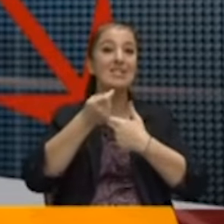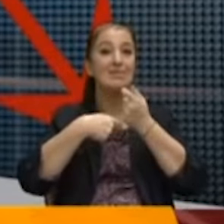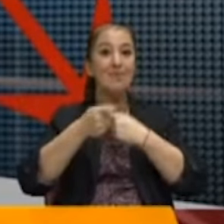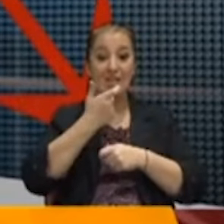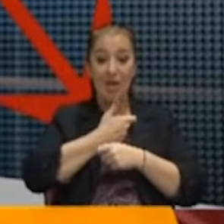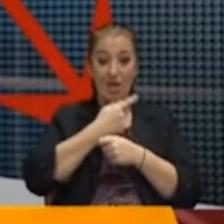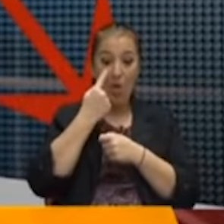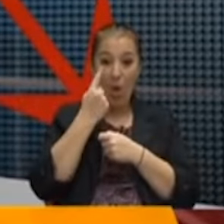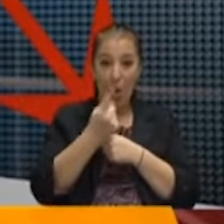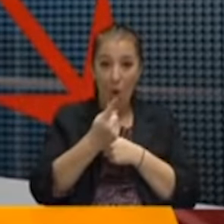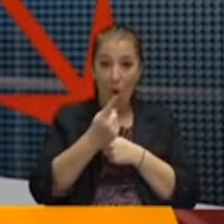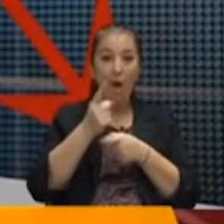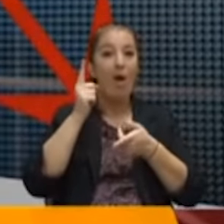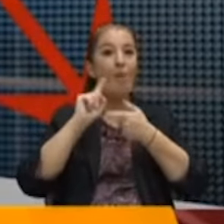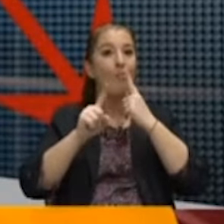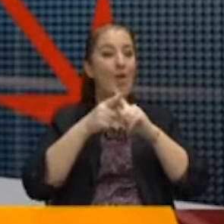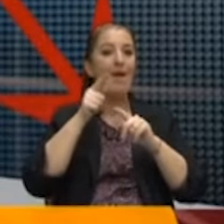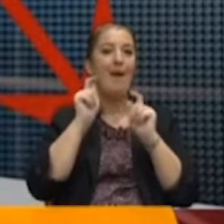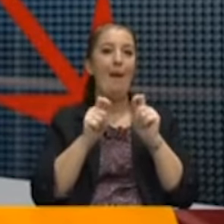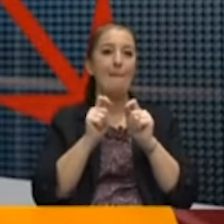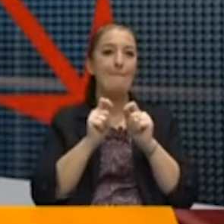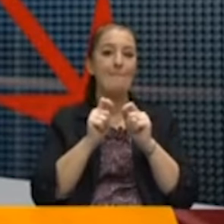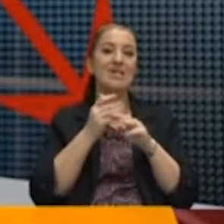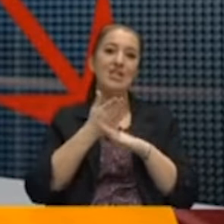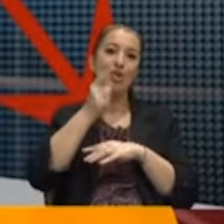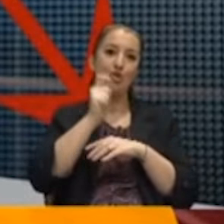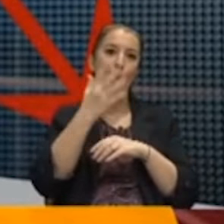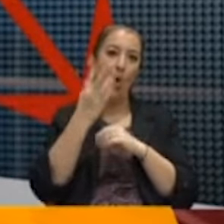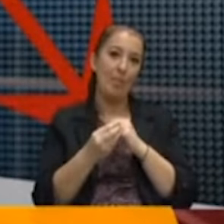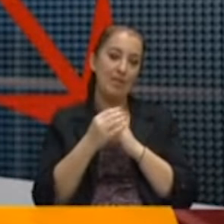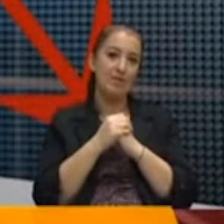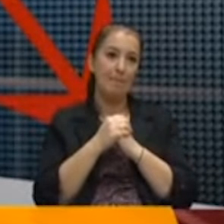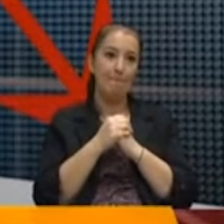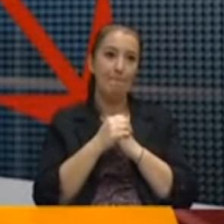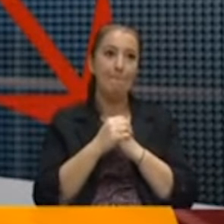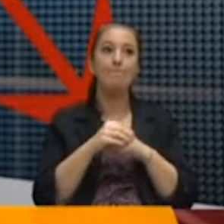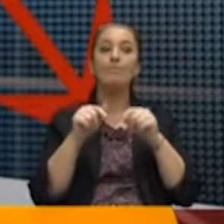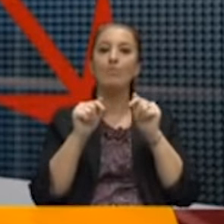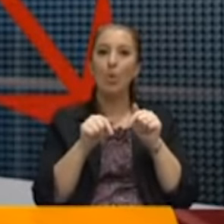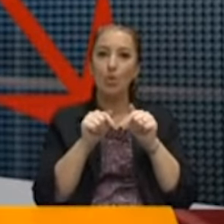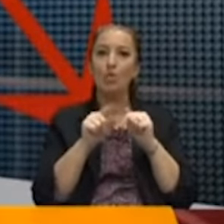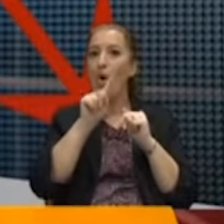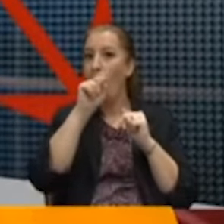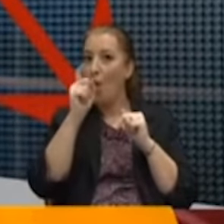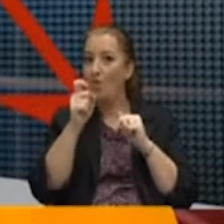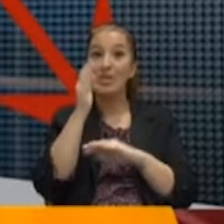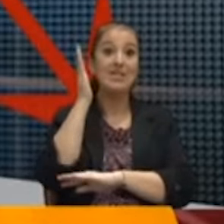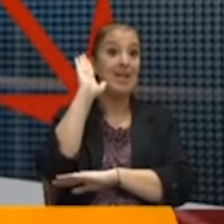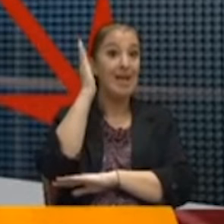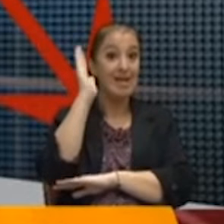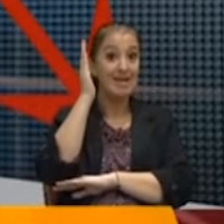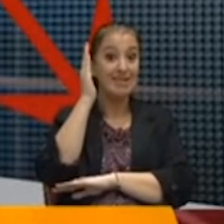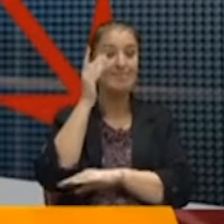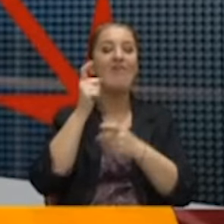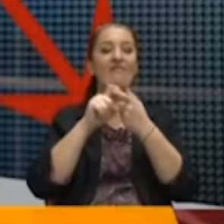uygun öngörülebilir politikalarını uygulaması esas olmalıdır. Bugün 19 Kasım